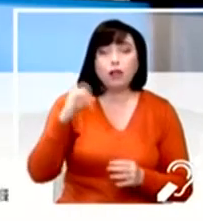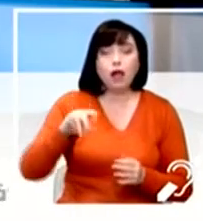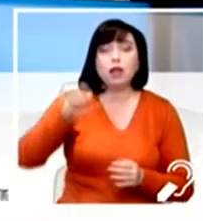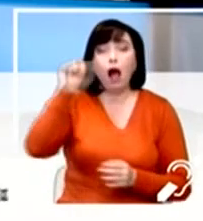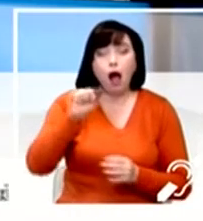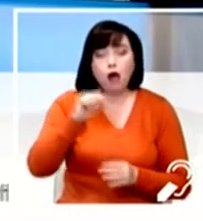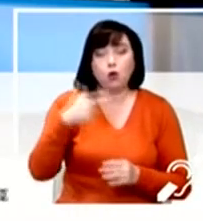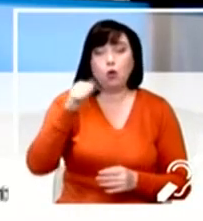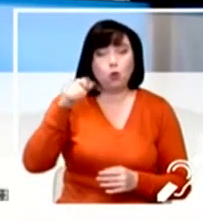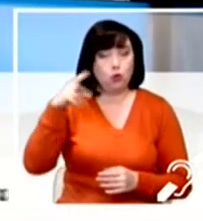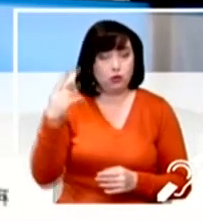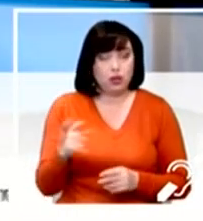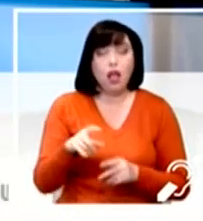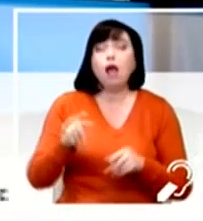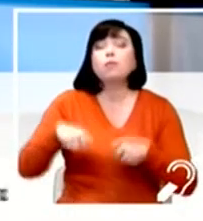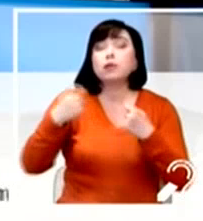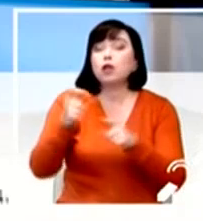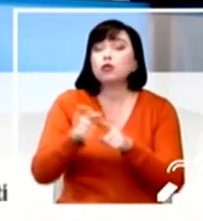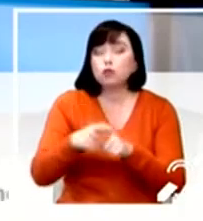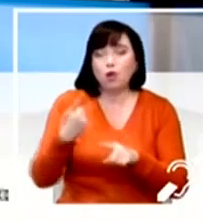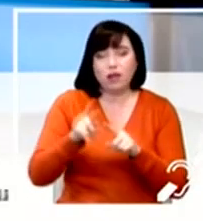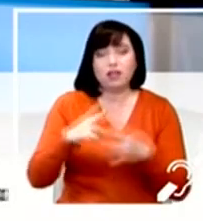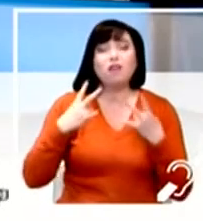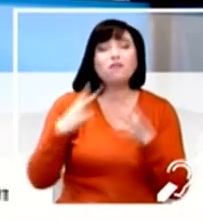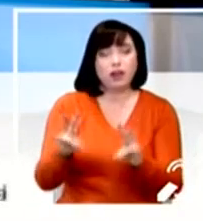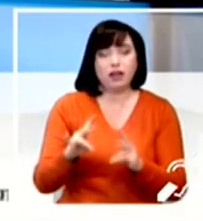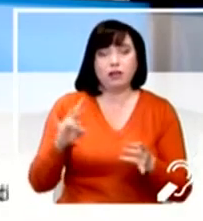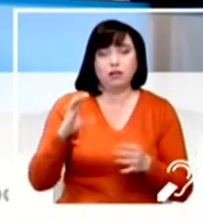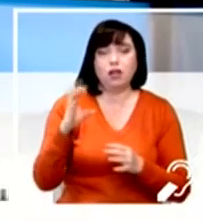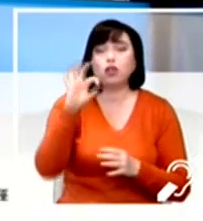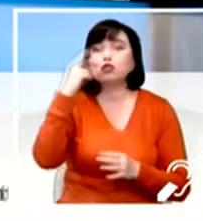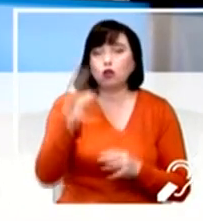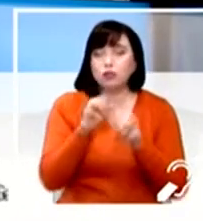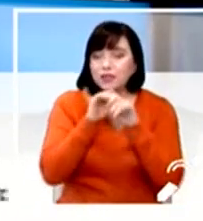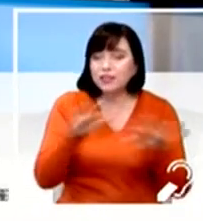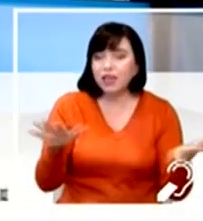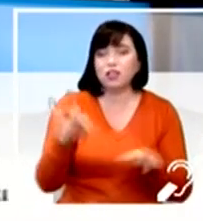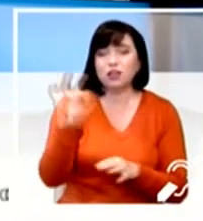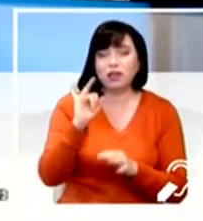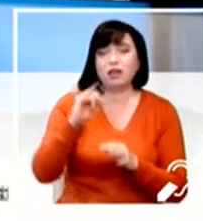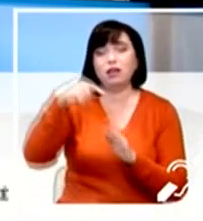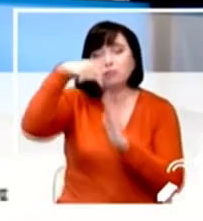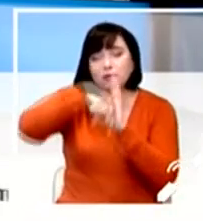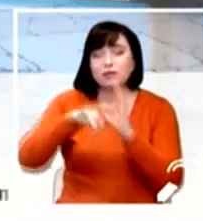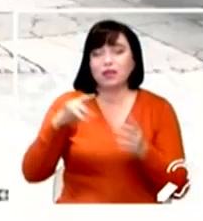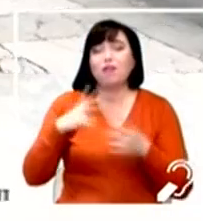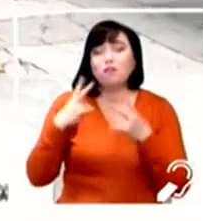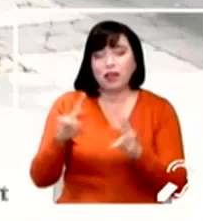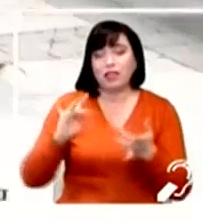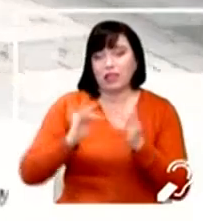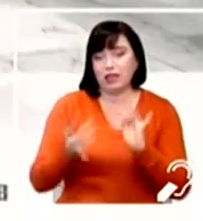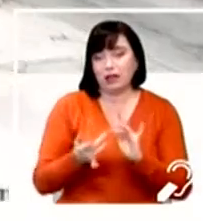Guguță. Mesajul piesei este impactul rețelelor sociale asupra tinerilor și despre capcanele mediului online.